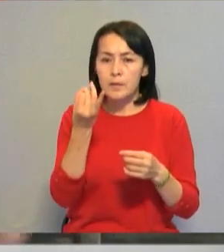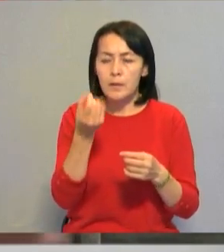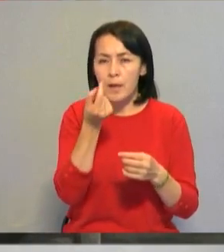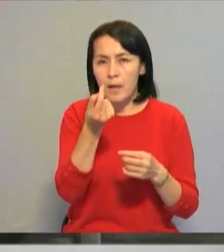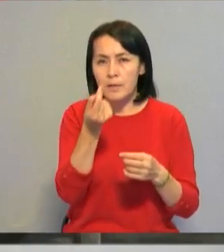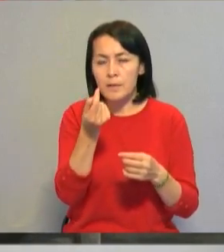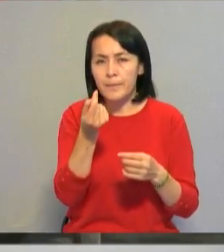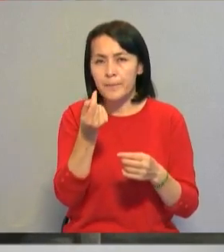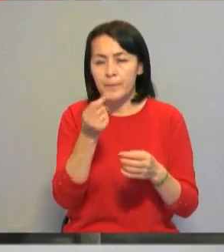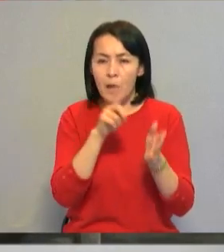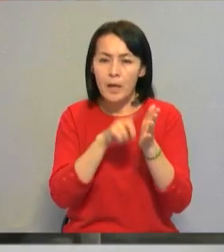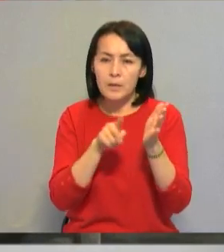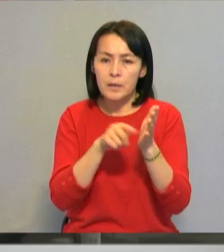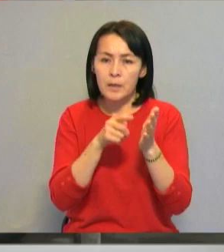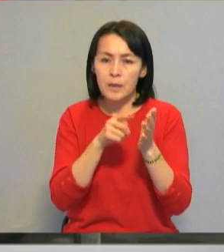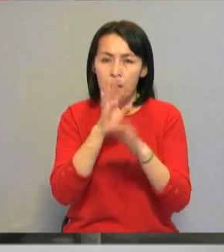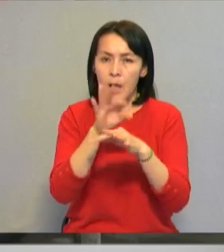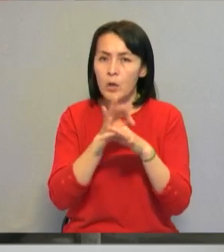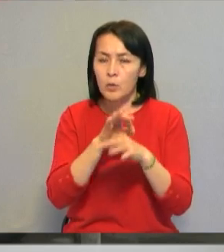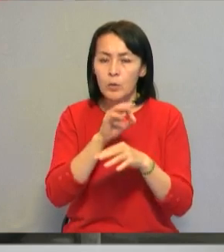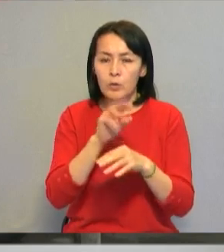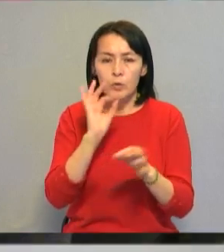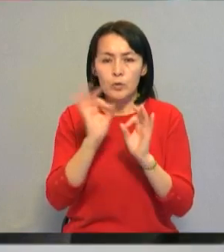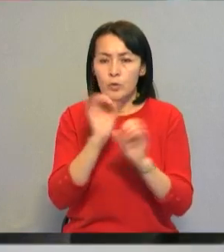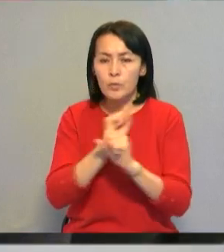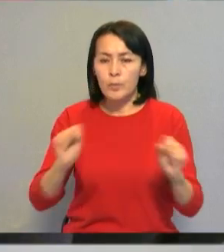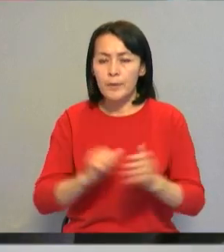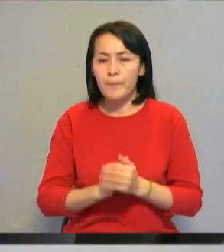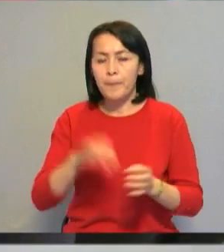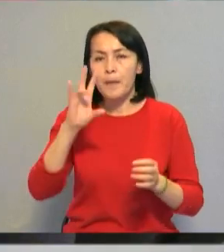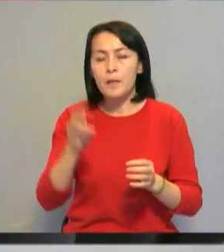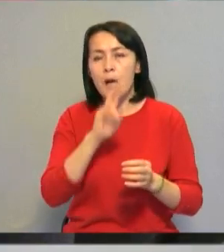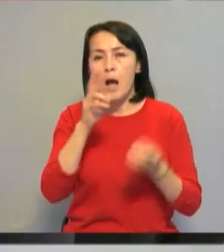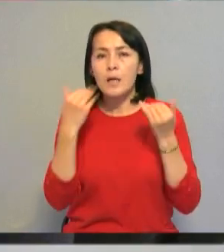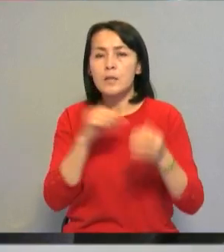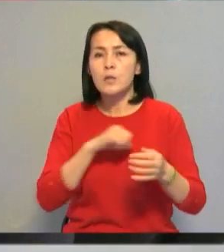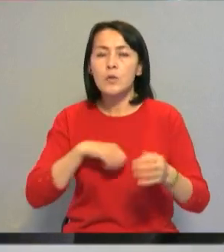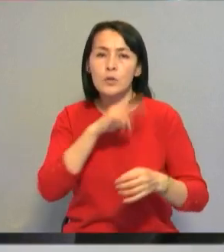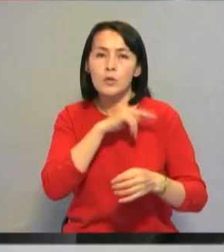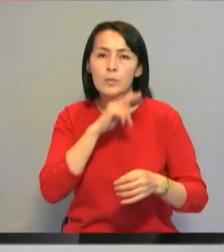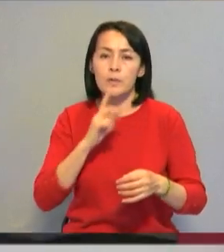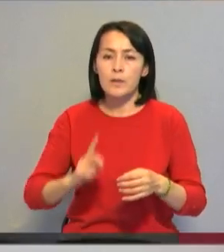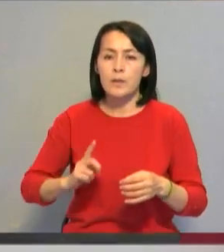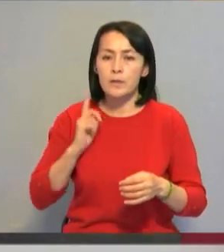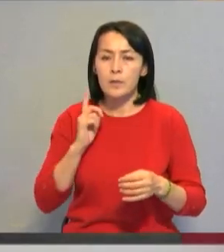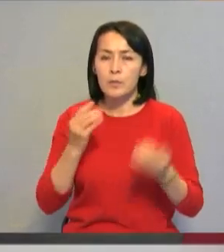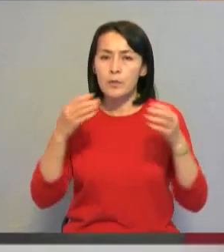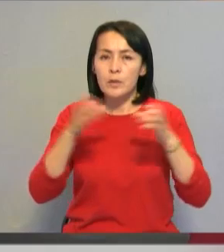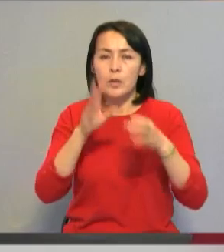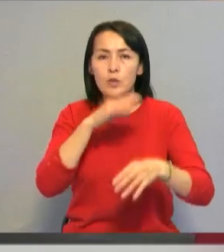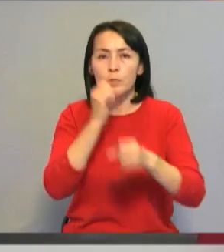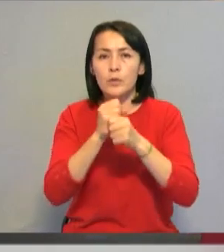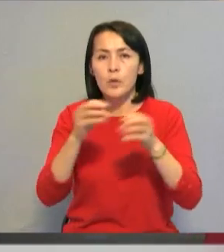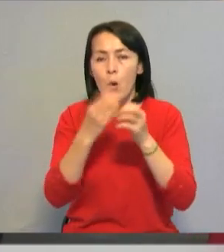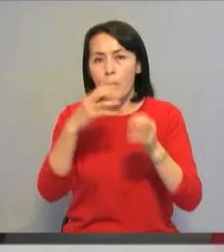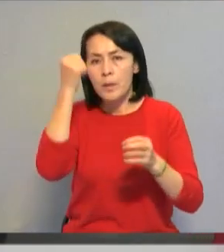сәл арзандауын алады, ол жақсы жұмыс бермейді ол. Нұрғанат Кәрібаев өз ісінің маманы. Осы салада еңбек етіп